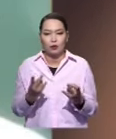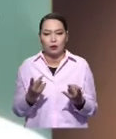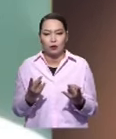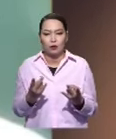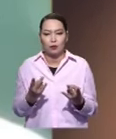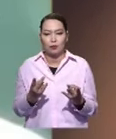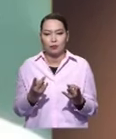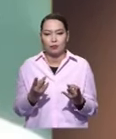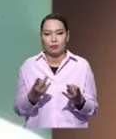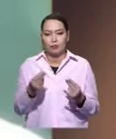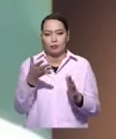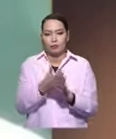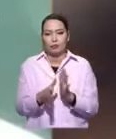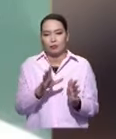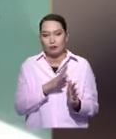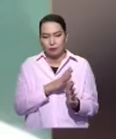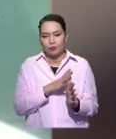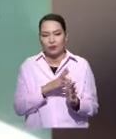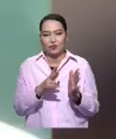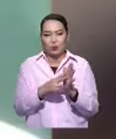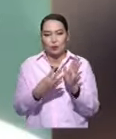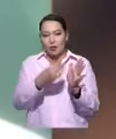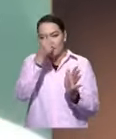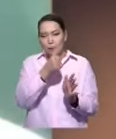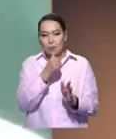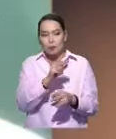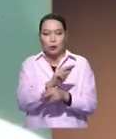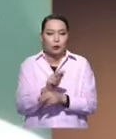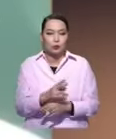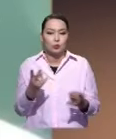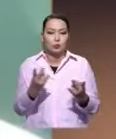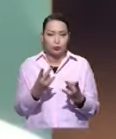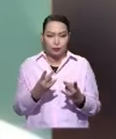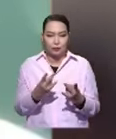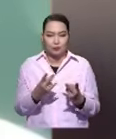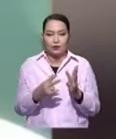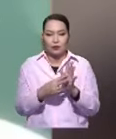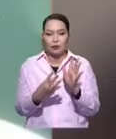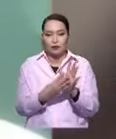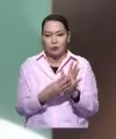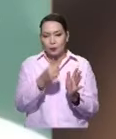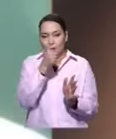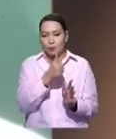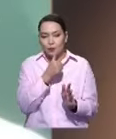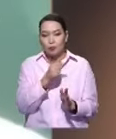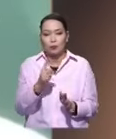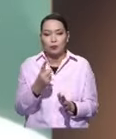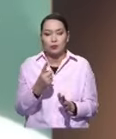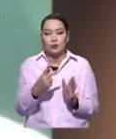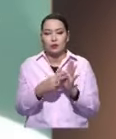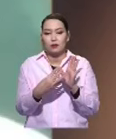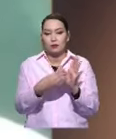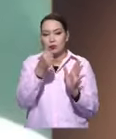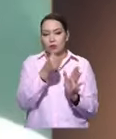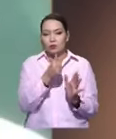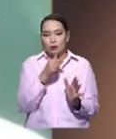идет здесь 8-9 месяцев по протоколу, да? 8-9 месяцев. Почему 8-9? Потому что там